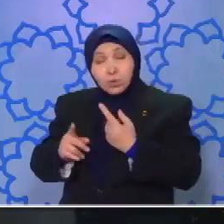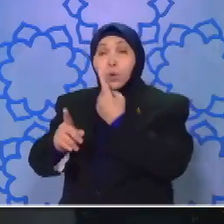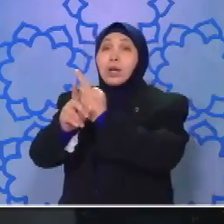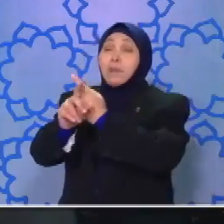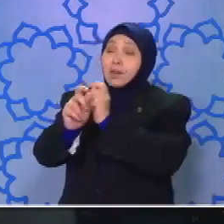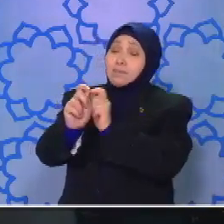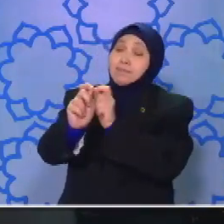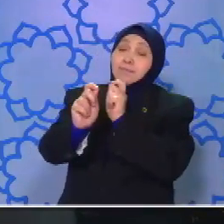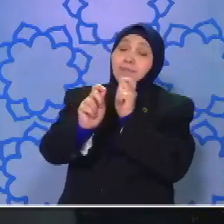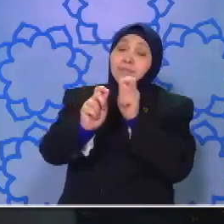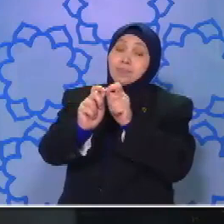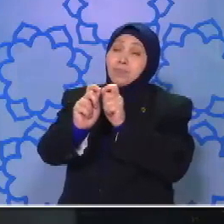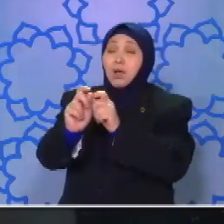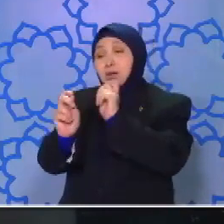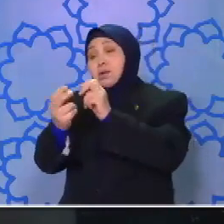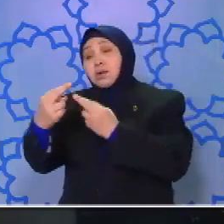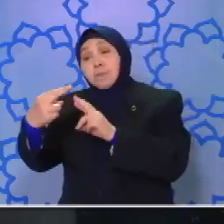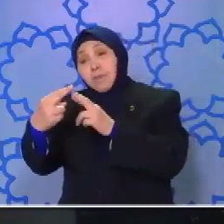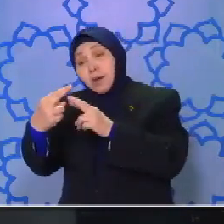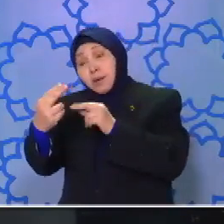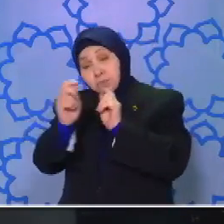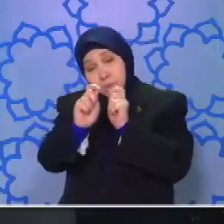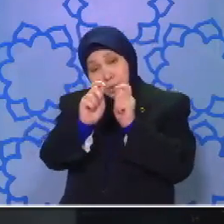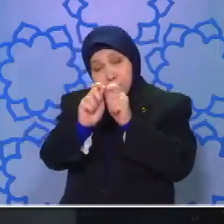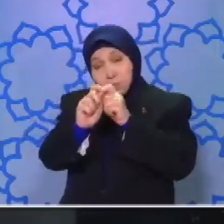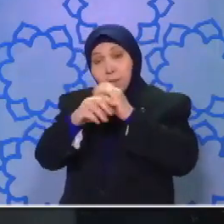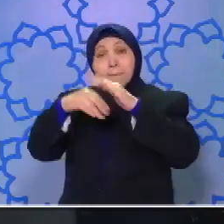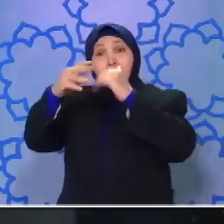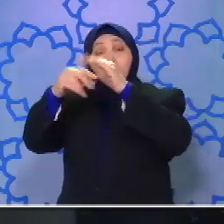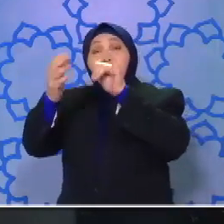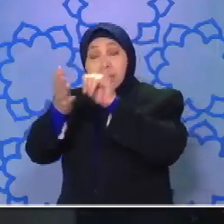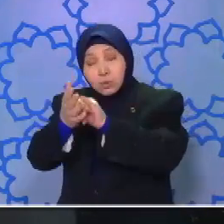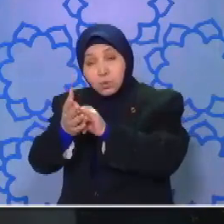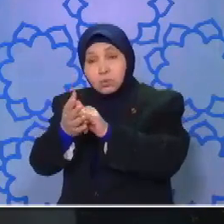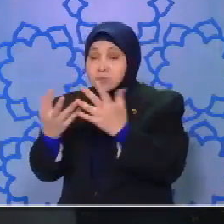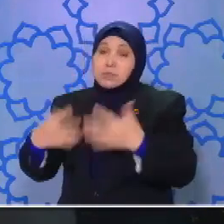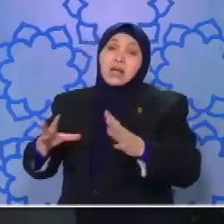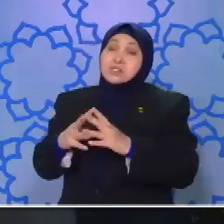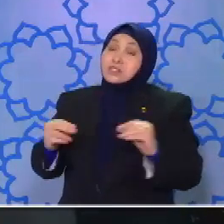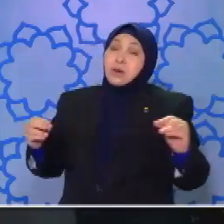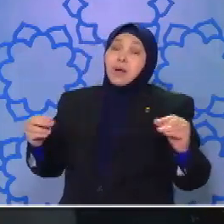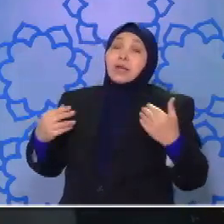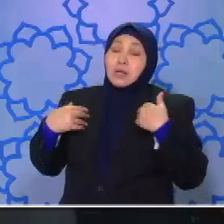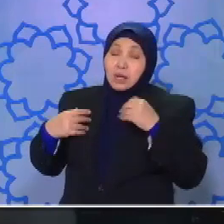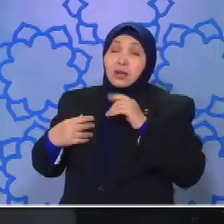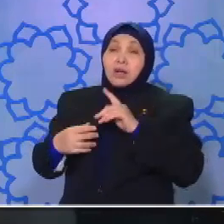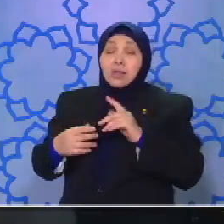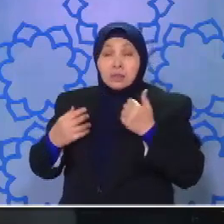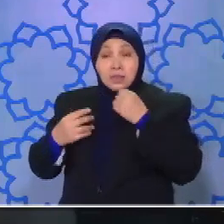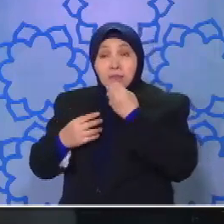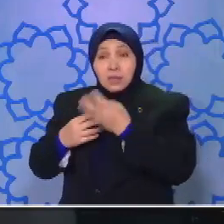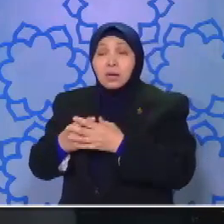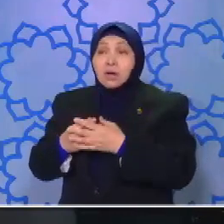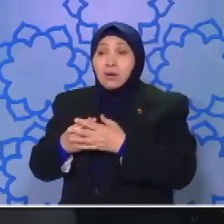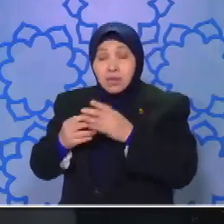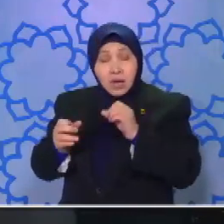Nabi Khidir memperbaiki bangunan tersebut, ya, nak bangunkan bangunan. Sama ada yang kata just ikat